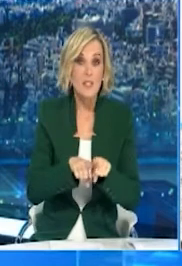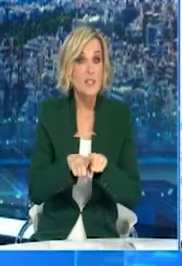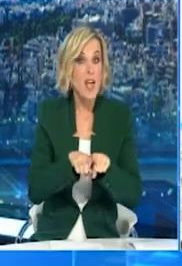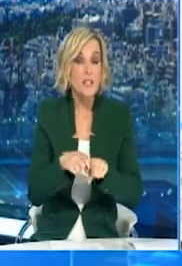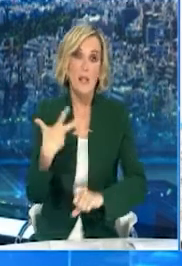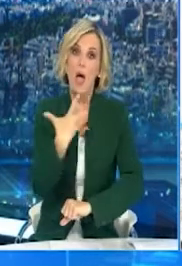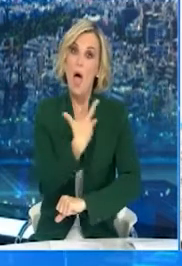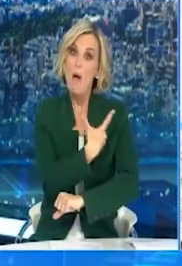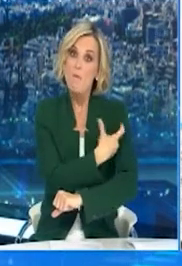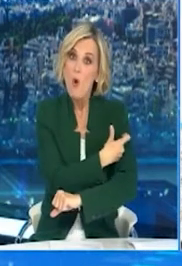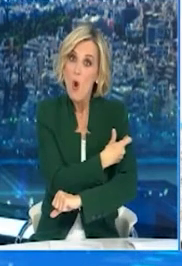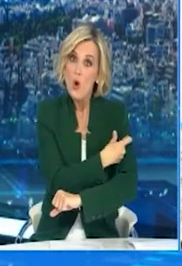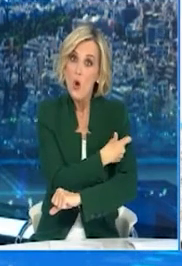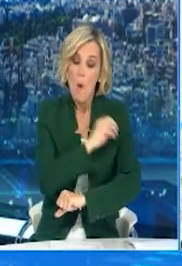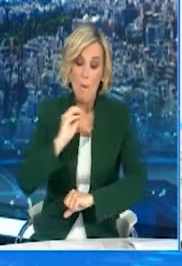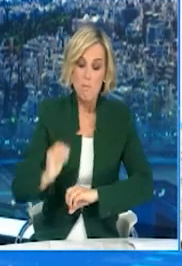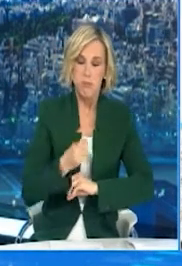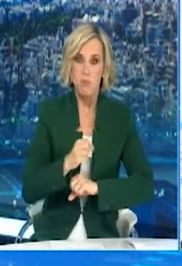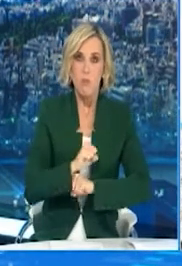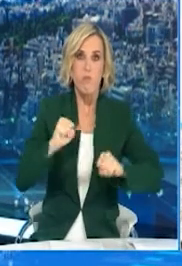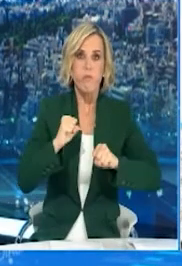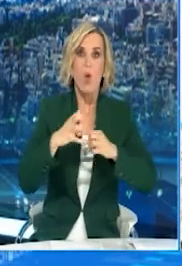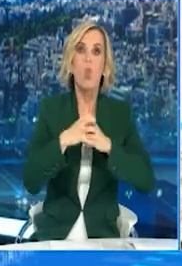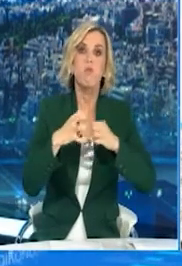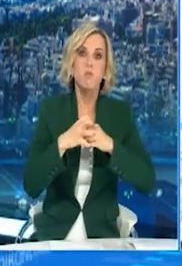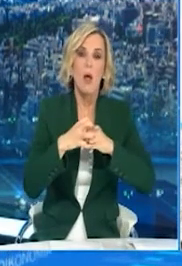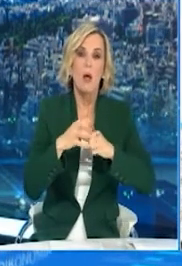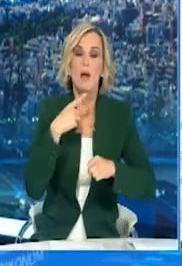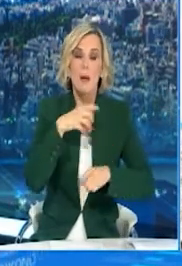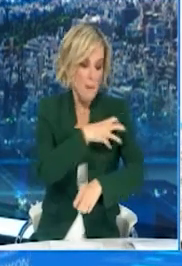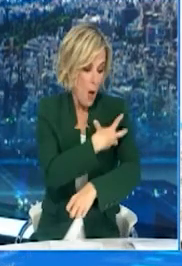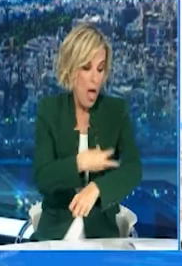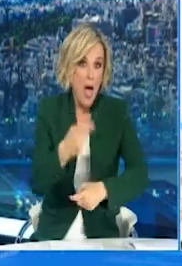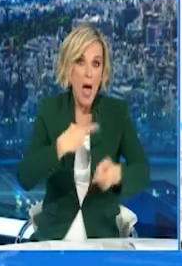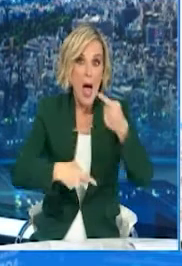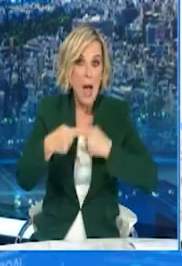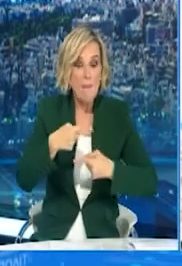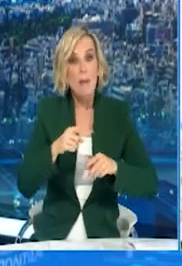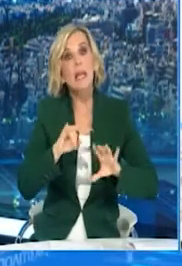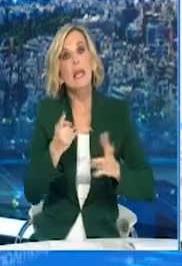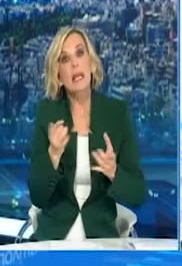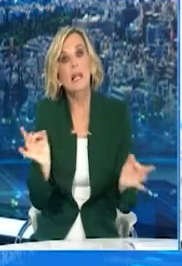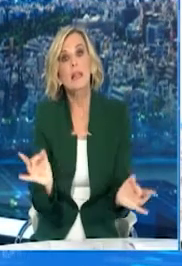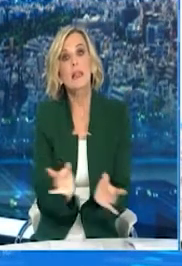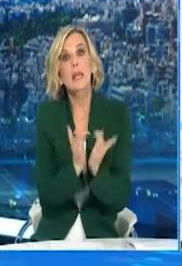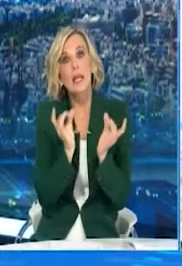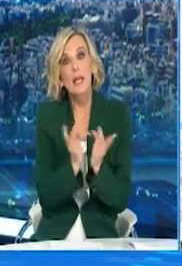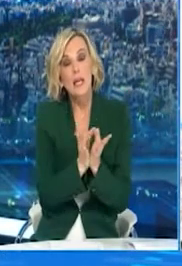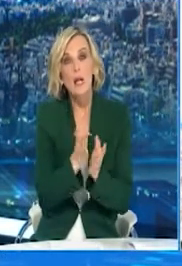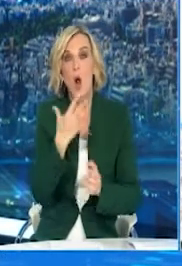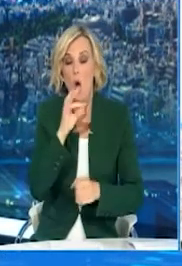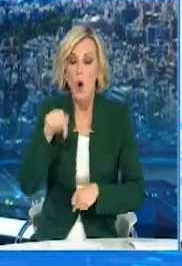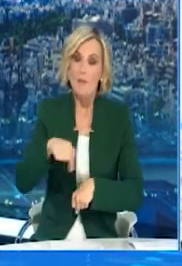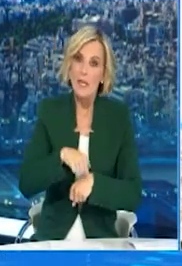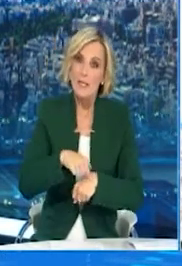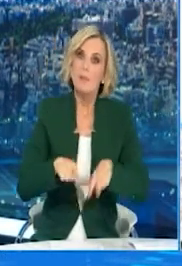του εμβολίου και αυτής της σπάνιας, επαναλαμβάνω, κατάστασης, η οποία αριθμητικά, για